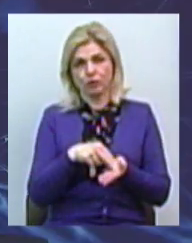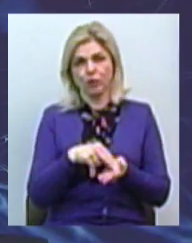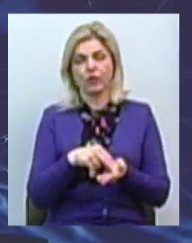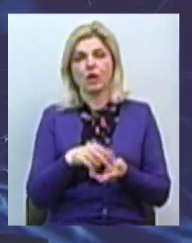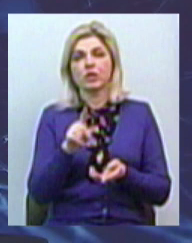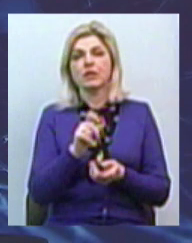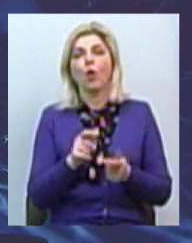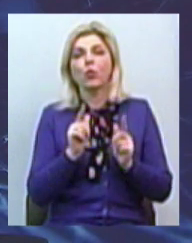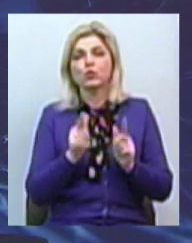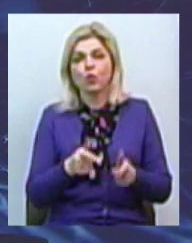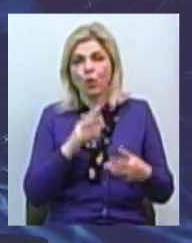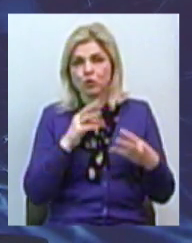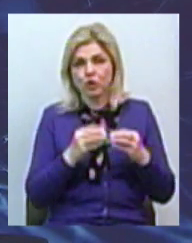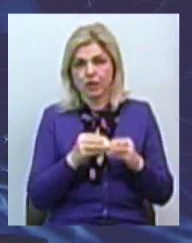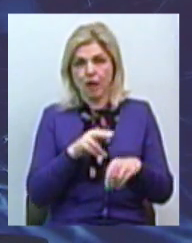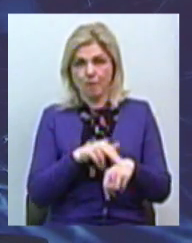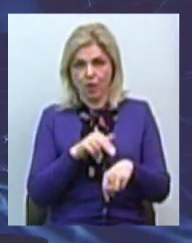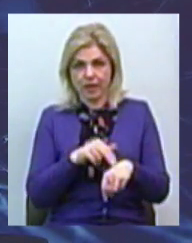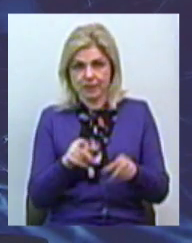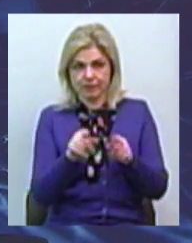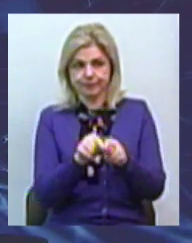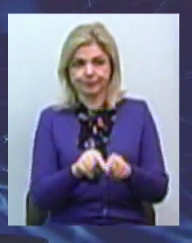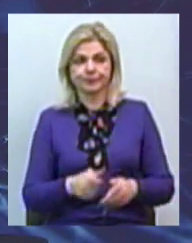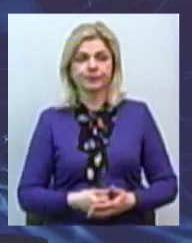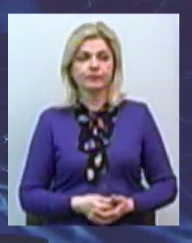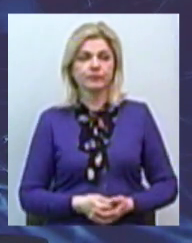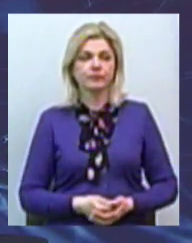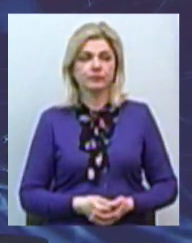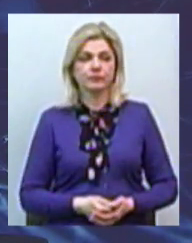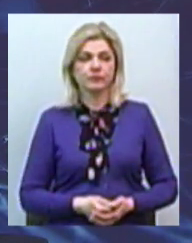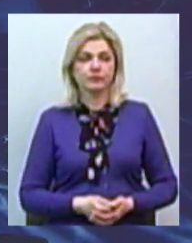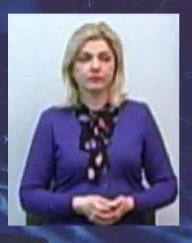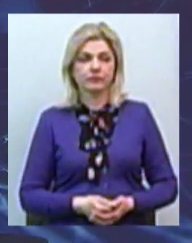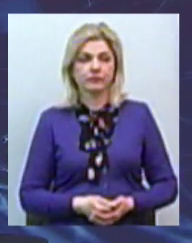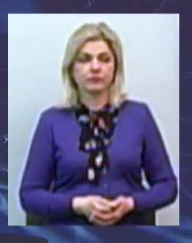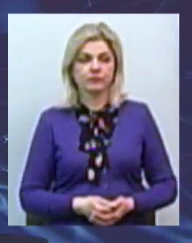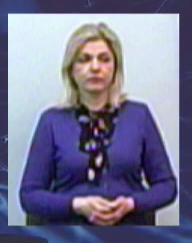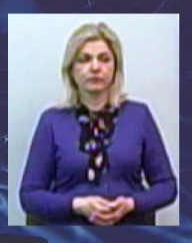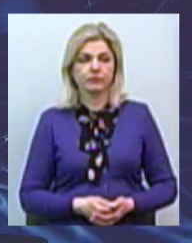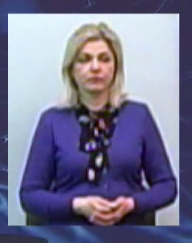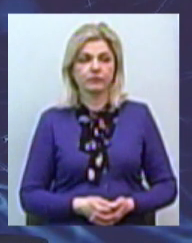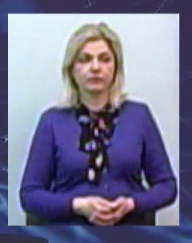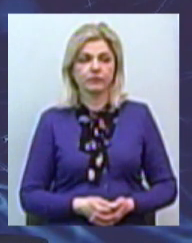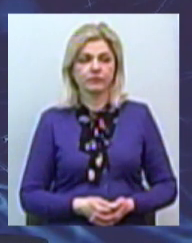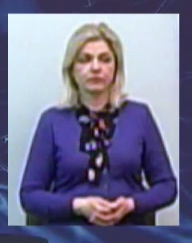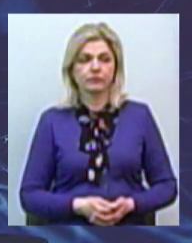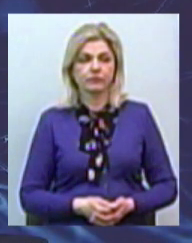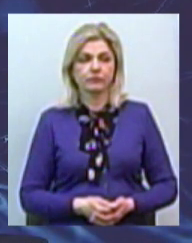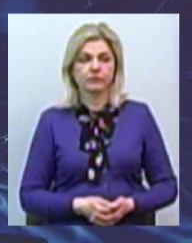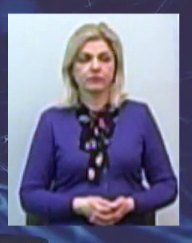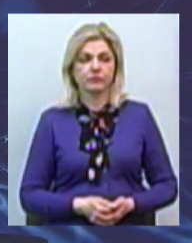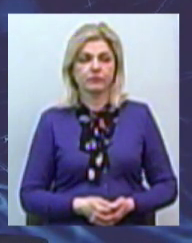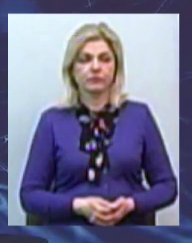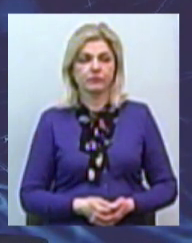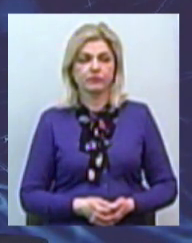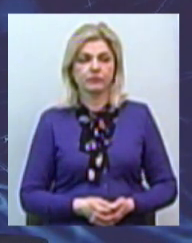з узгодженням з поліцією, тоді ще була вона міліція, якщо не помиляюсь. І їх